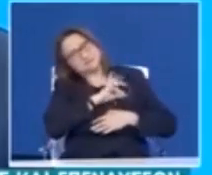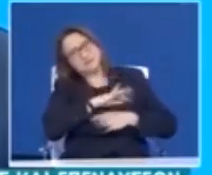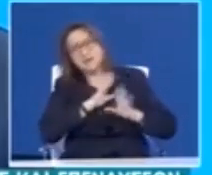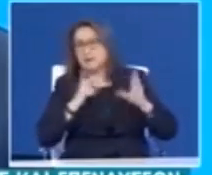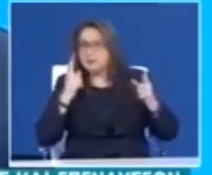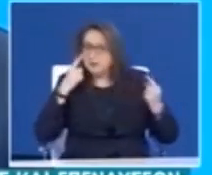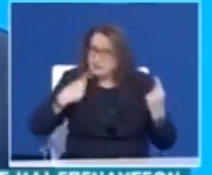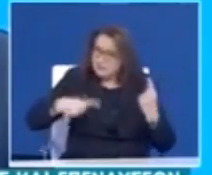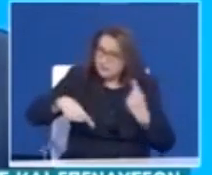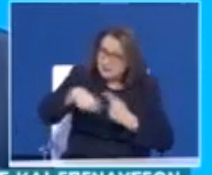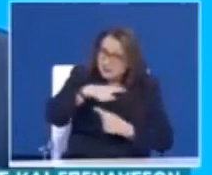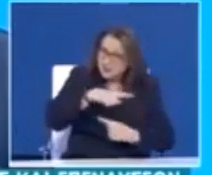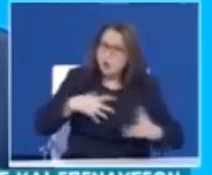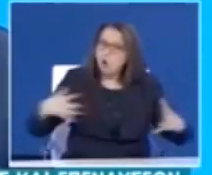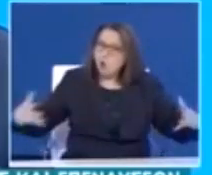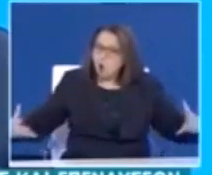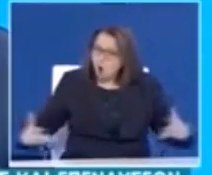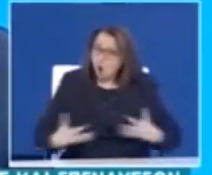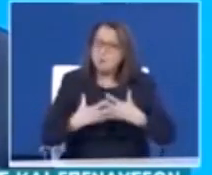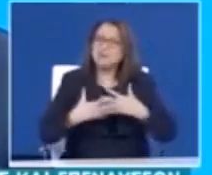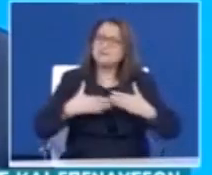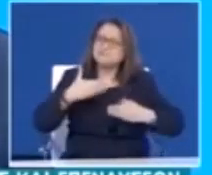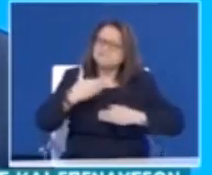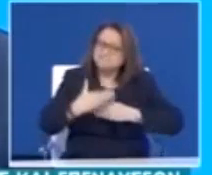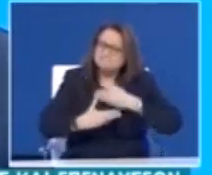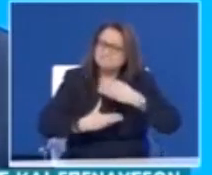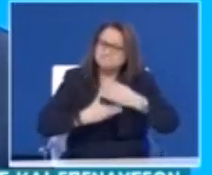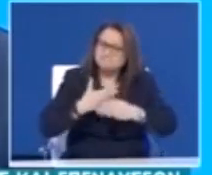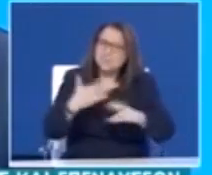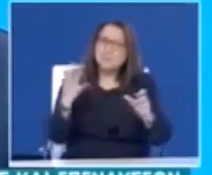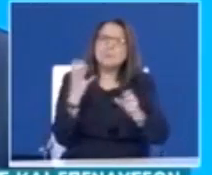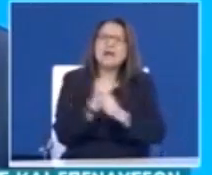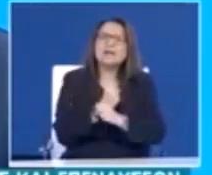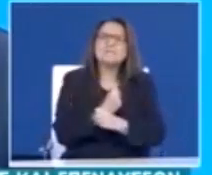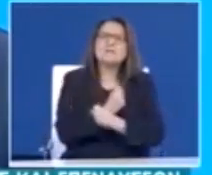Ελλάδα που θα εξέρχεται της κρίσεως περισσότερο δυνατή και